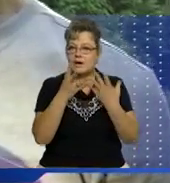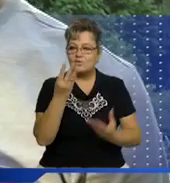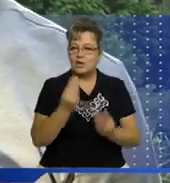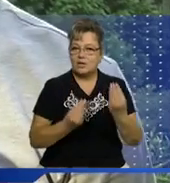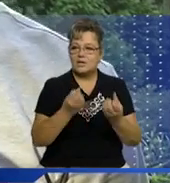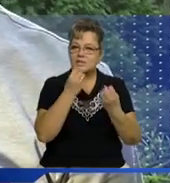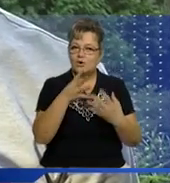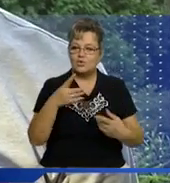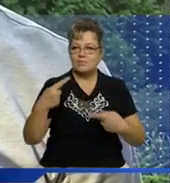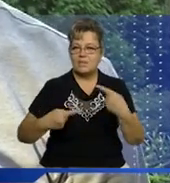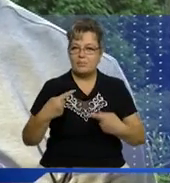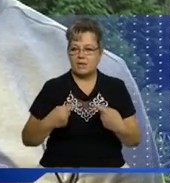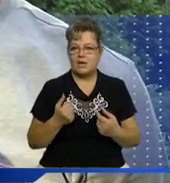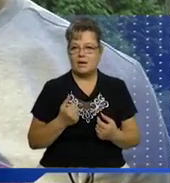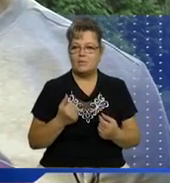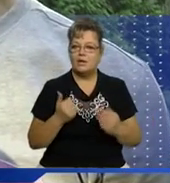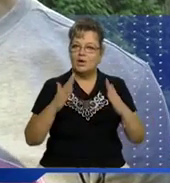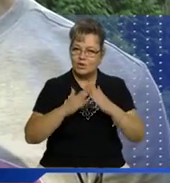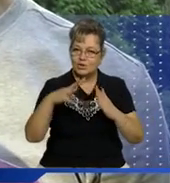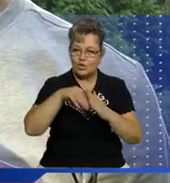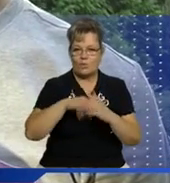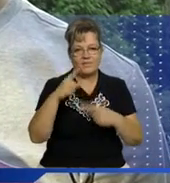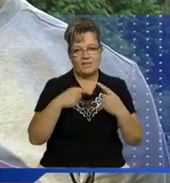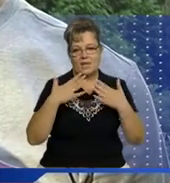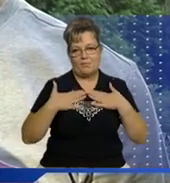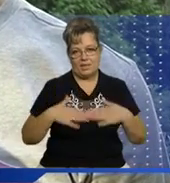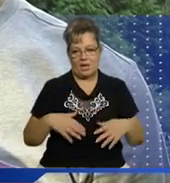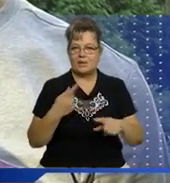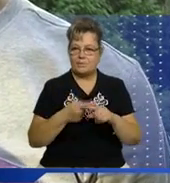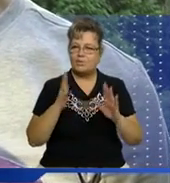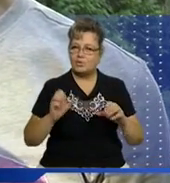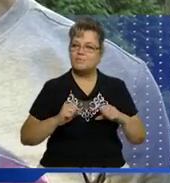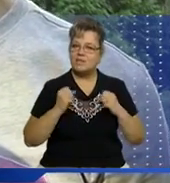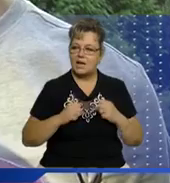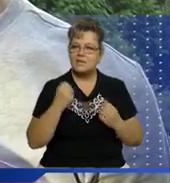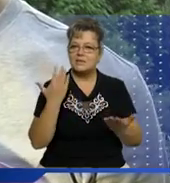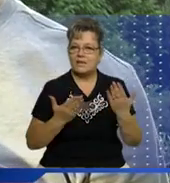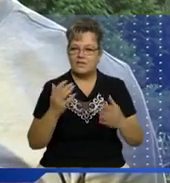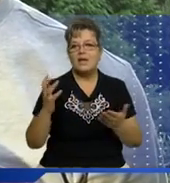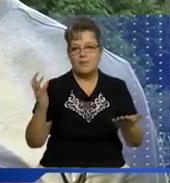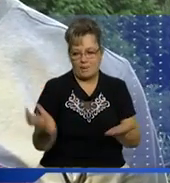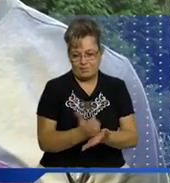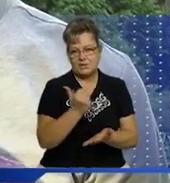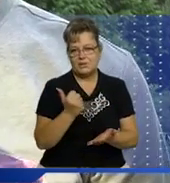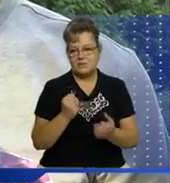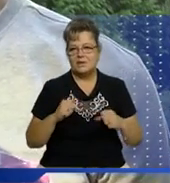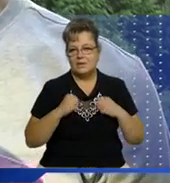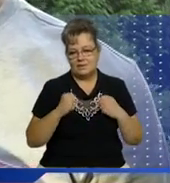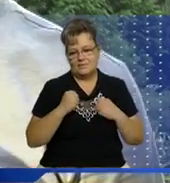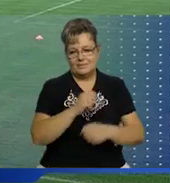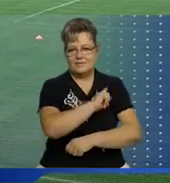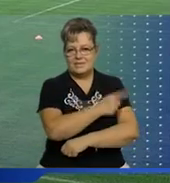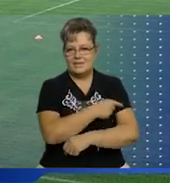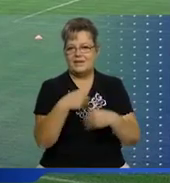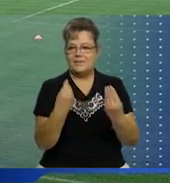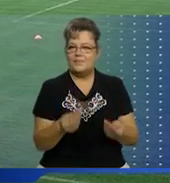игра с хорошим соперником. Дома всегда приятно, поэтому будем стараться, наверное, победить и приложить к этому максимум